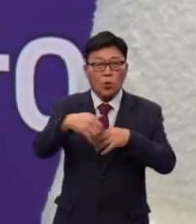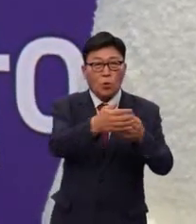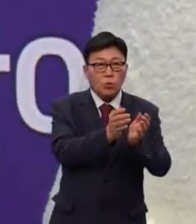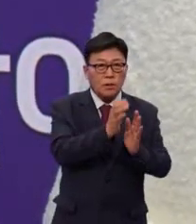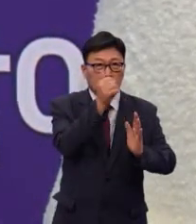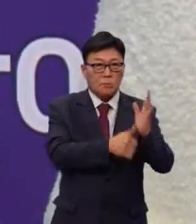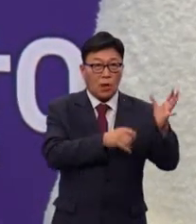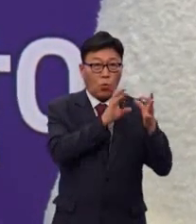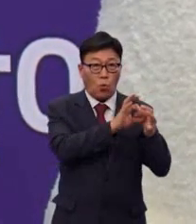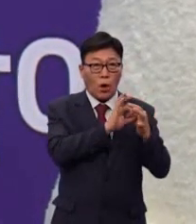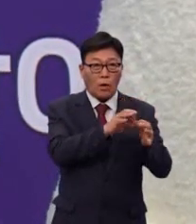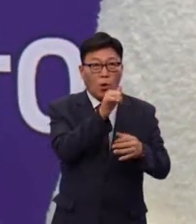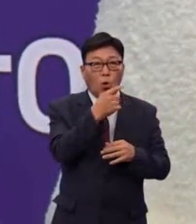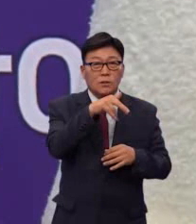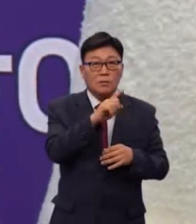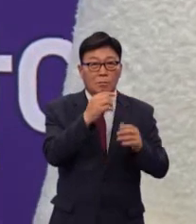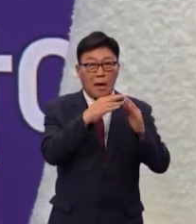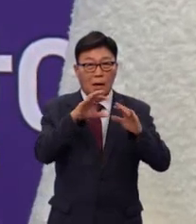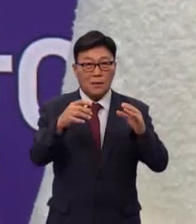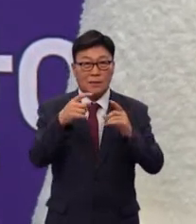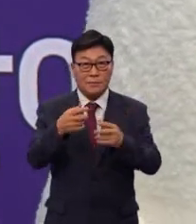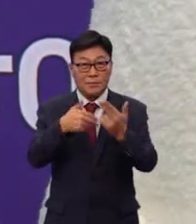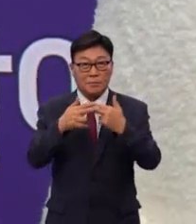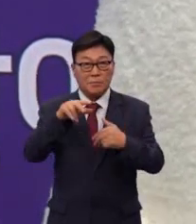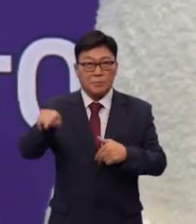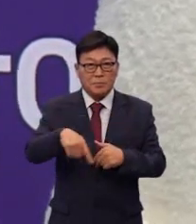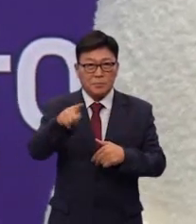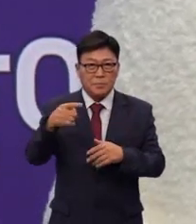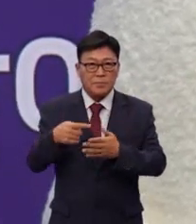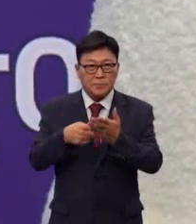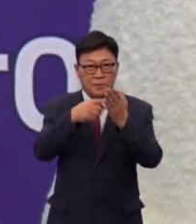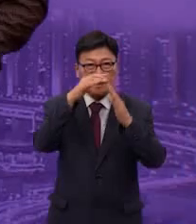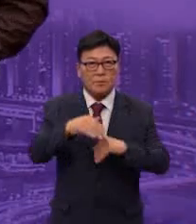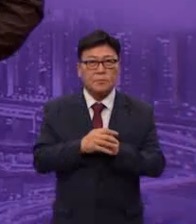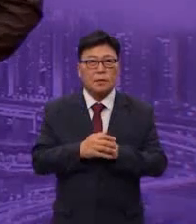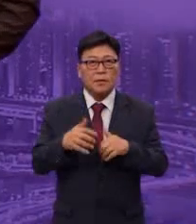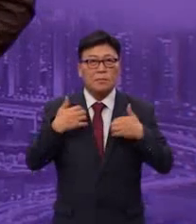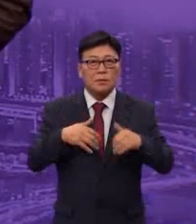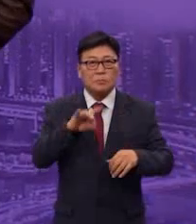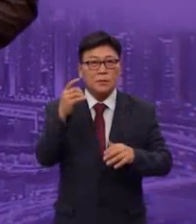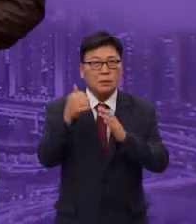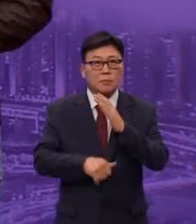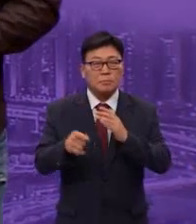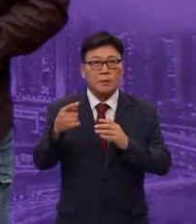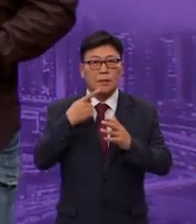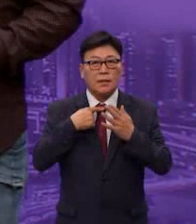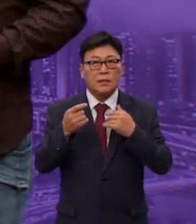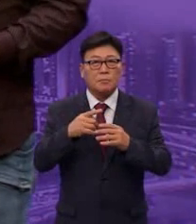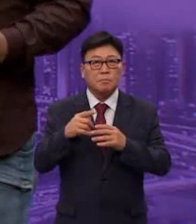공동체 실패와 관련해서 호천마을 주민협의회에서 정책 제안을 했습니다. 반갑습니다.